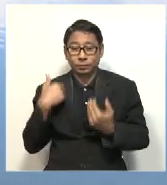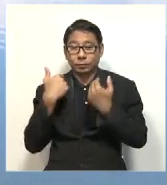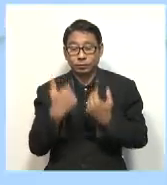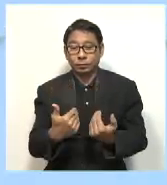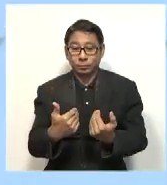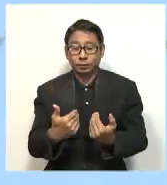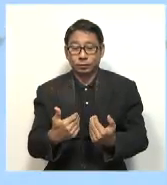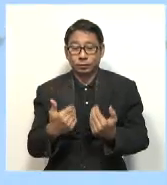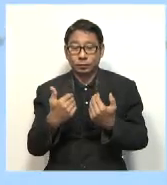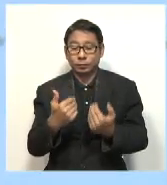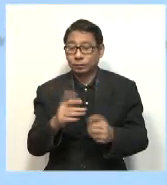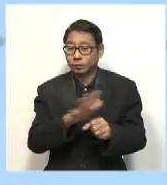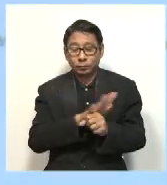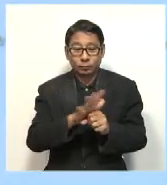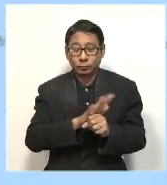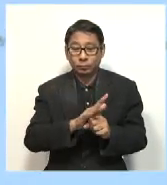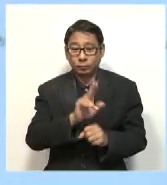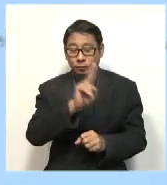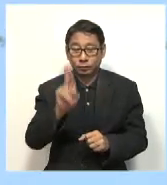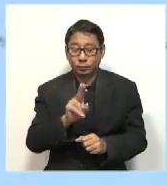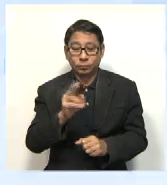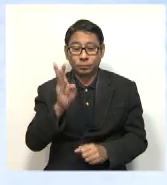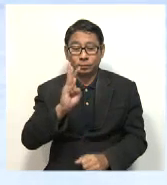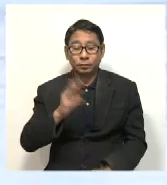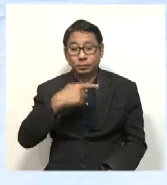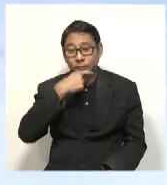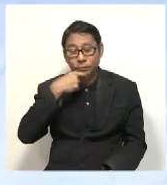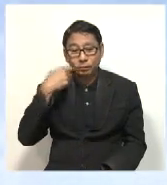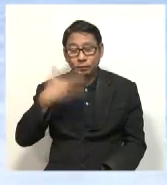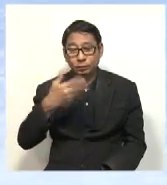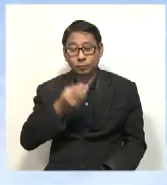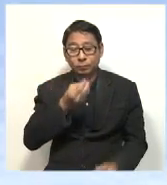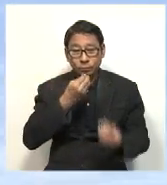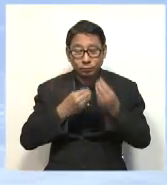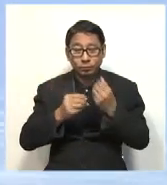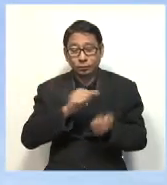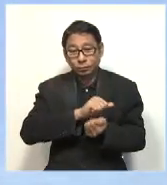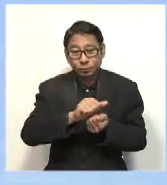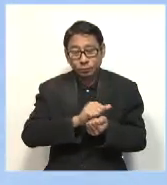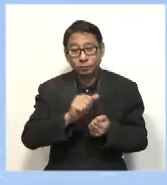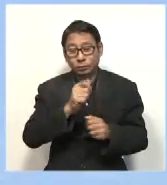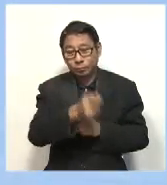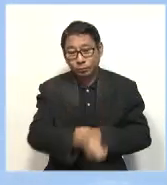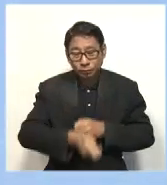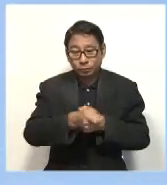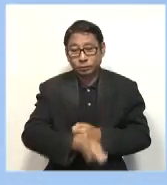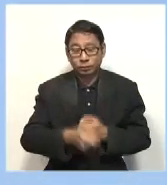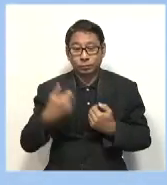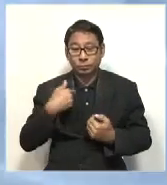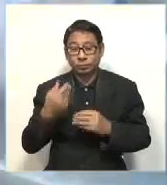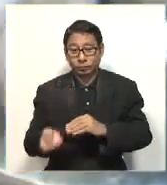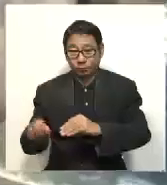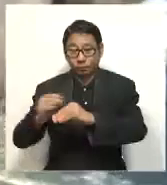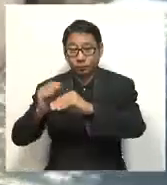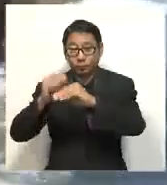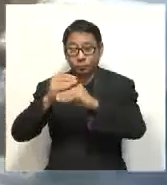าศก์เมตรซึ่งก็ไม่เพียงพอต่อการใช้ในฤดูแล้งทั้งการอุปโภคบริโภคและการเกษตรฝายแห่งนี้จึงตอบโจทย์ดังกล่าว